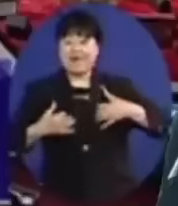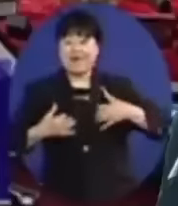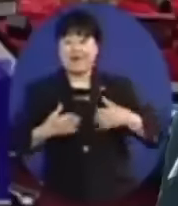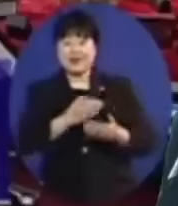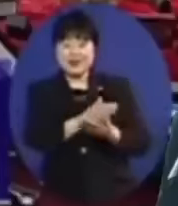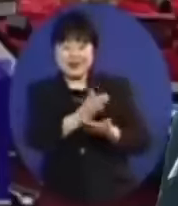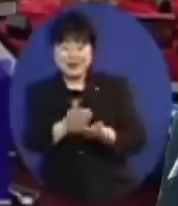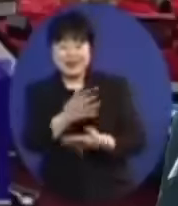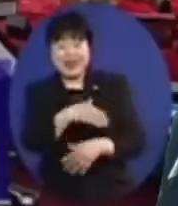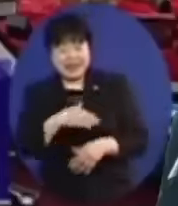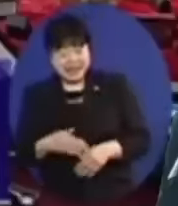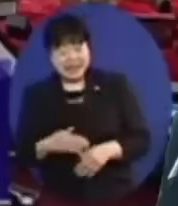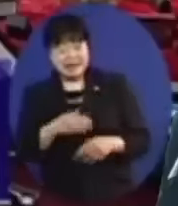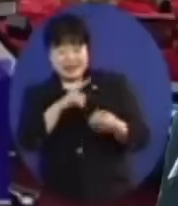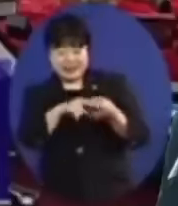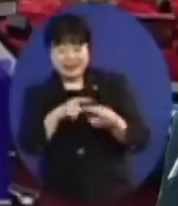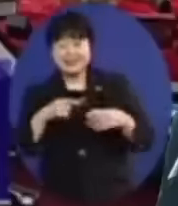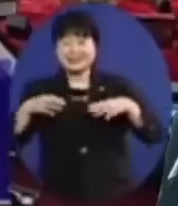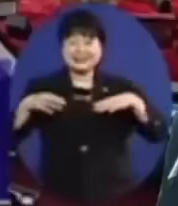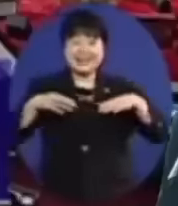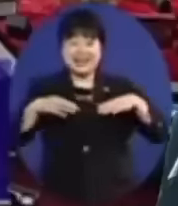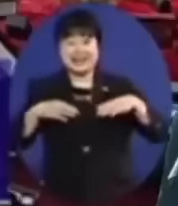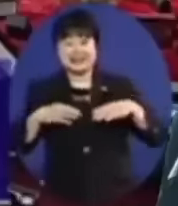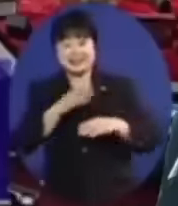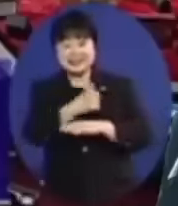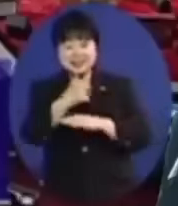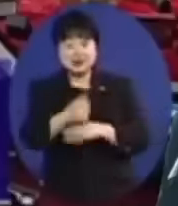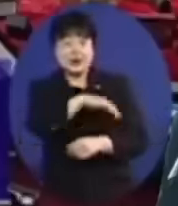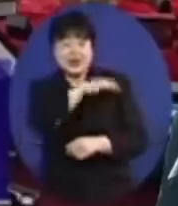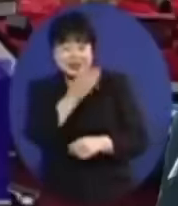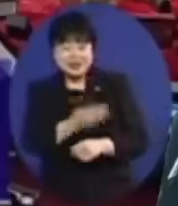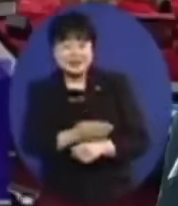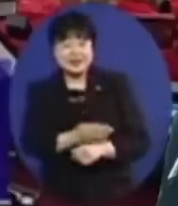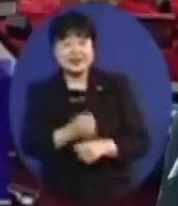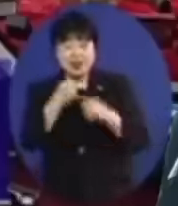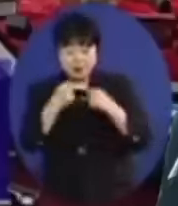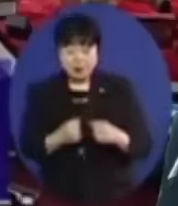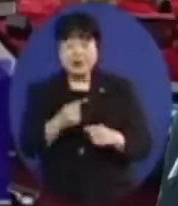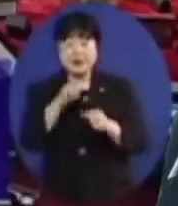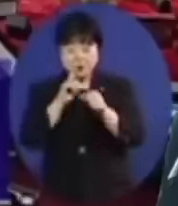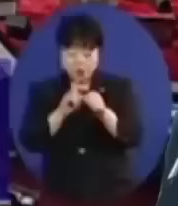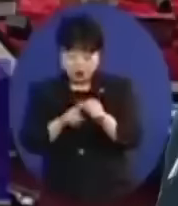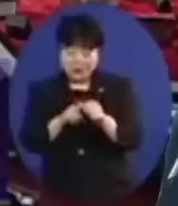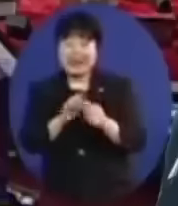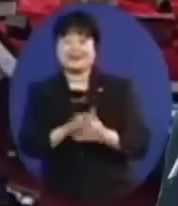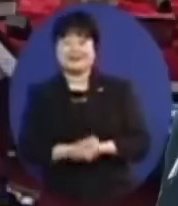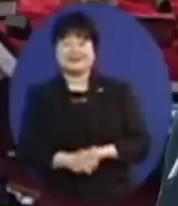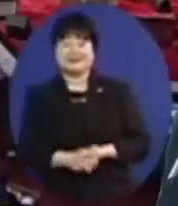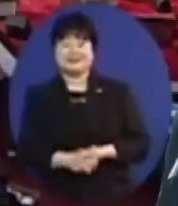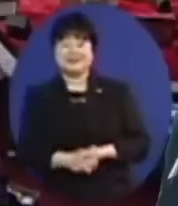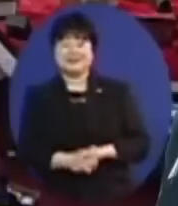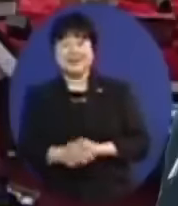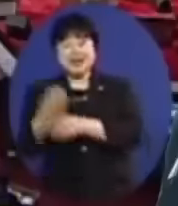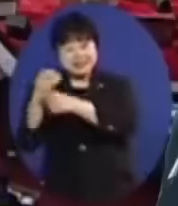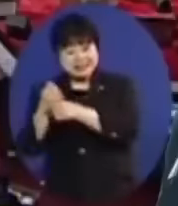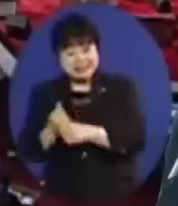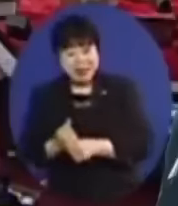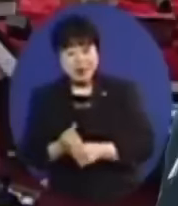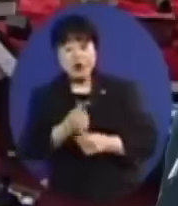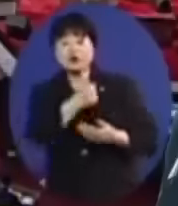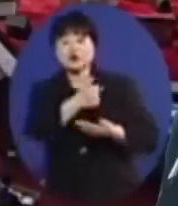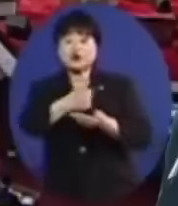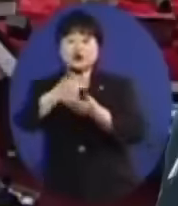여러 약한 것들에 대하여 자랑하리니 그리스도의 능력이 내게 머물게 하려 합니다. 의지해야